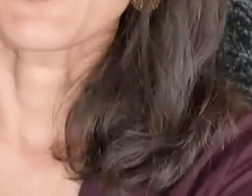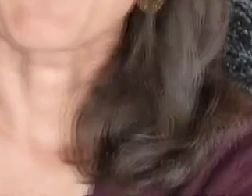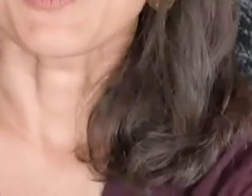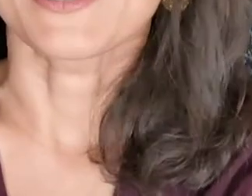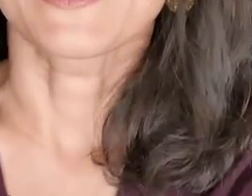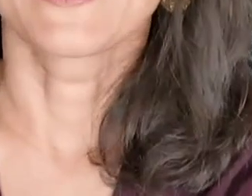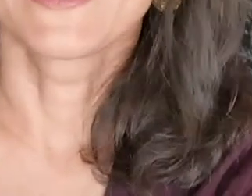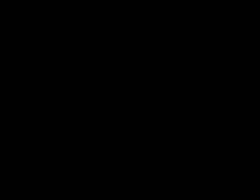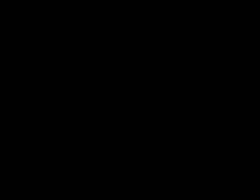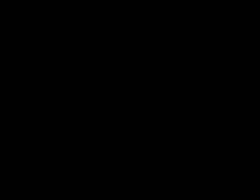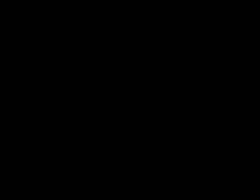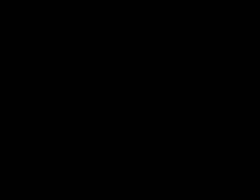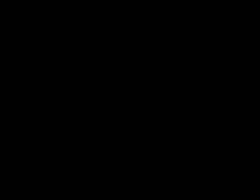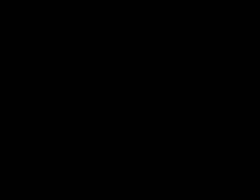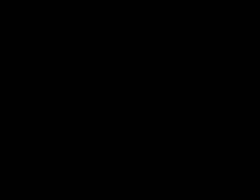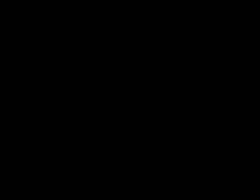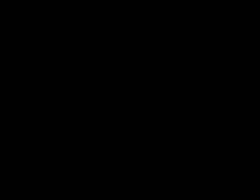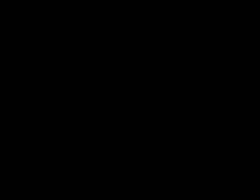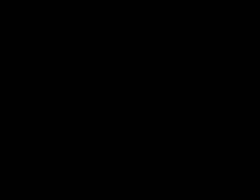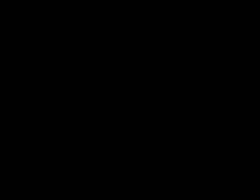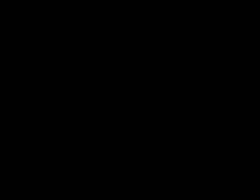See you for a spritz.